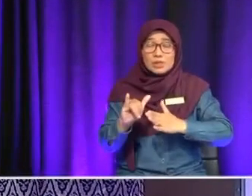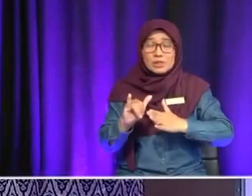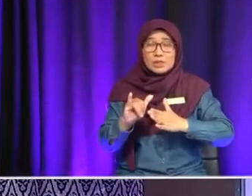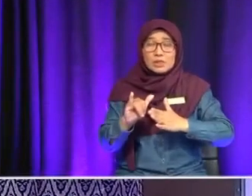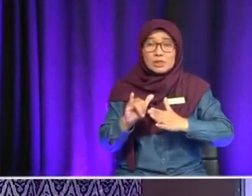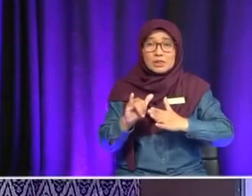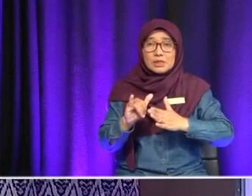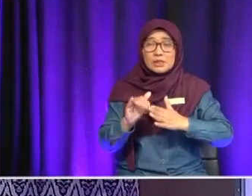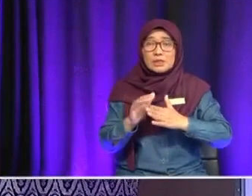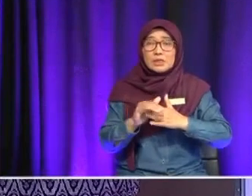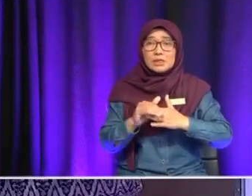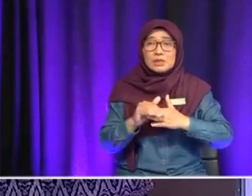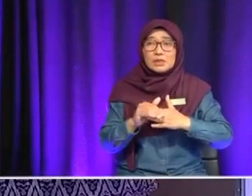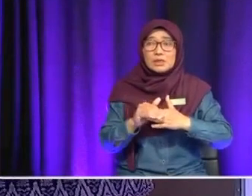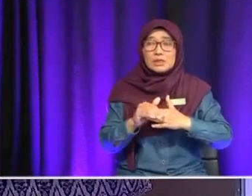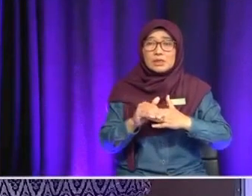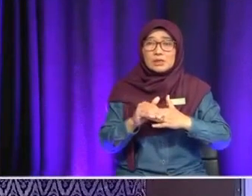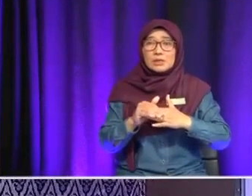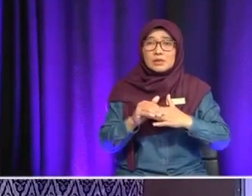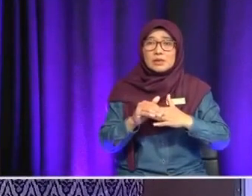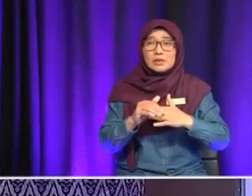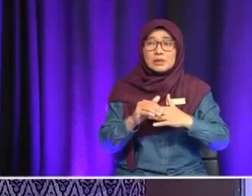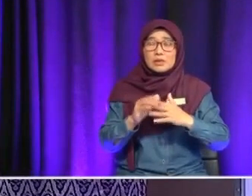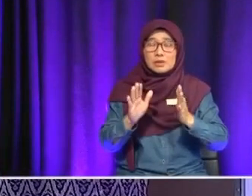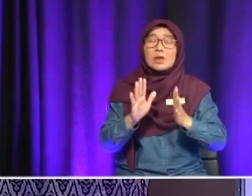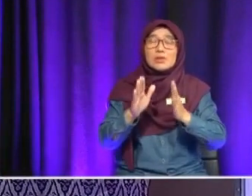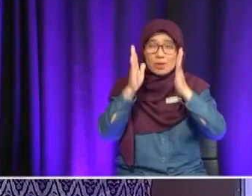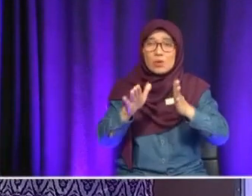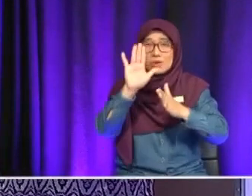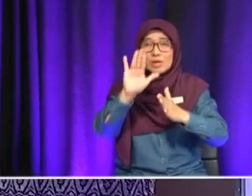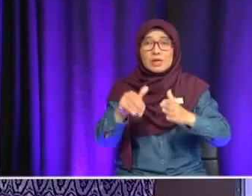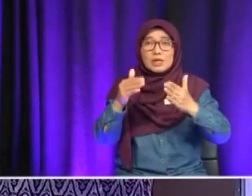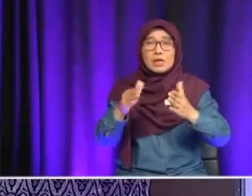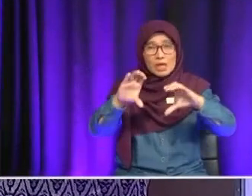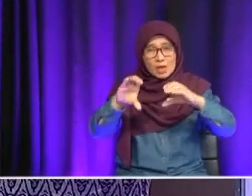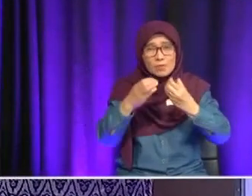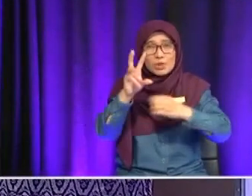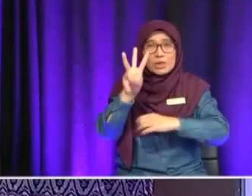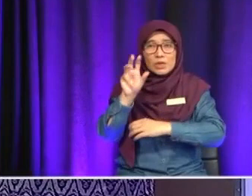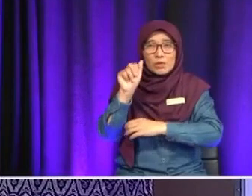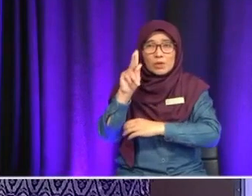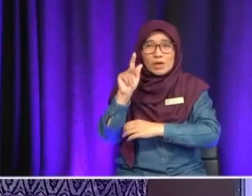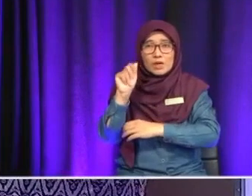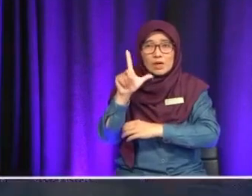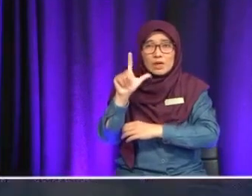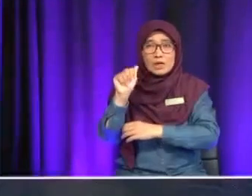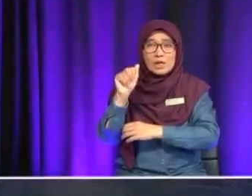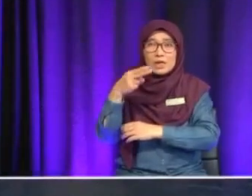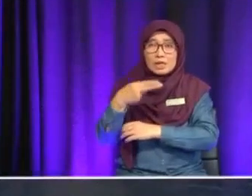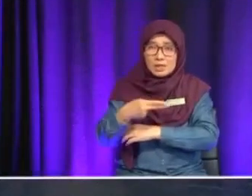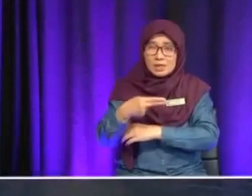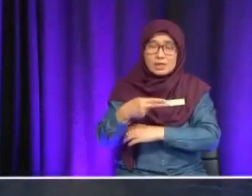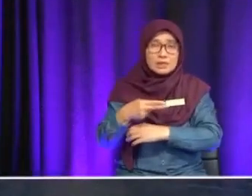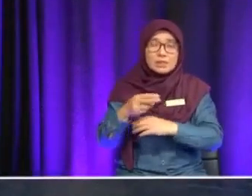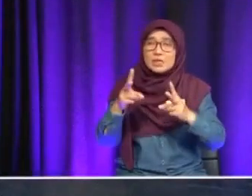orang kata mengamalkan akad wakalah ini sangat memudahkan urusan seharian kita. Kalau tidak, kita ni nak beli makanan, kita memang